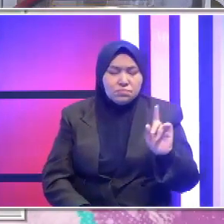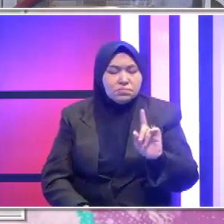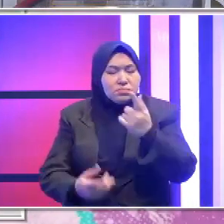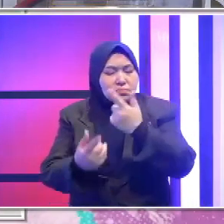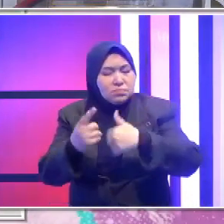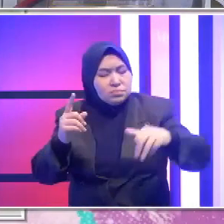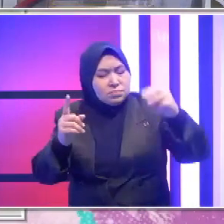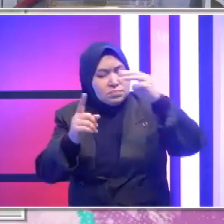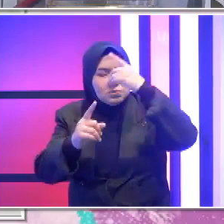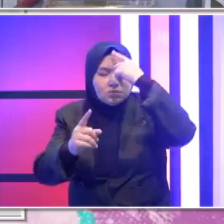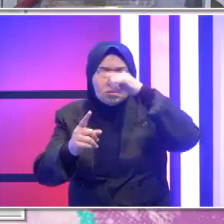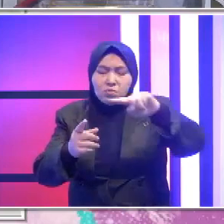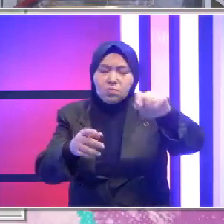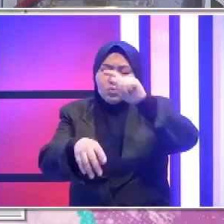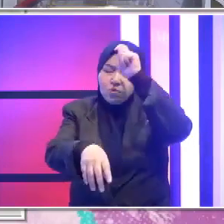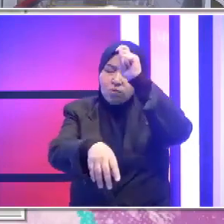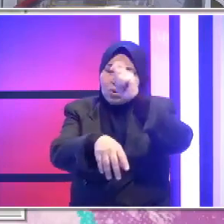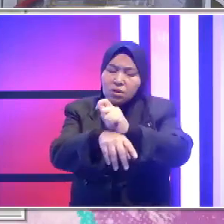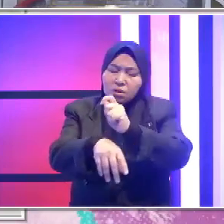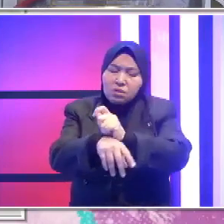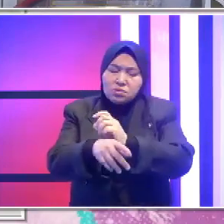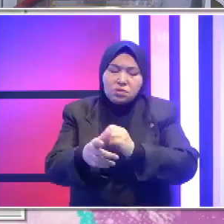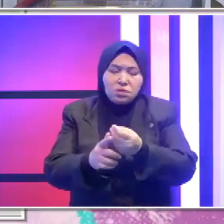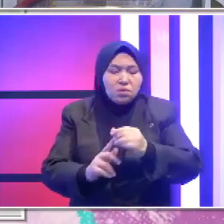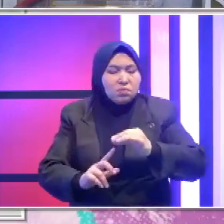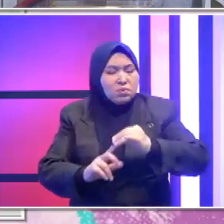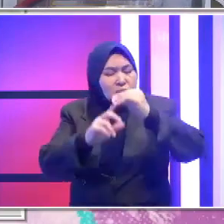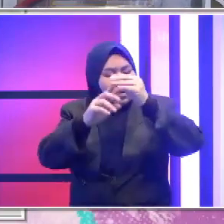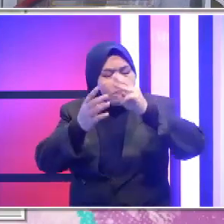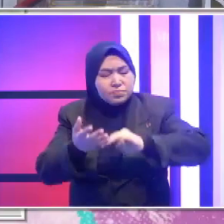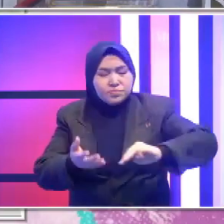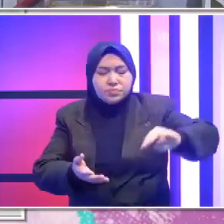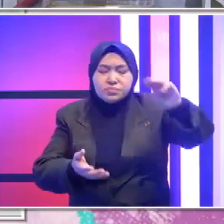makanan atau Mulki aurotun